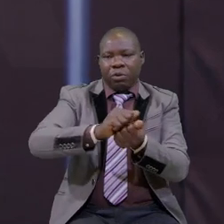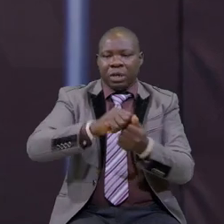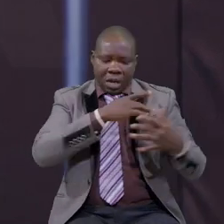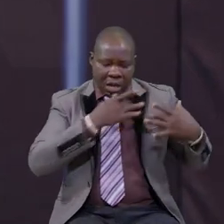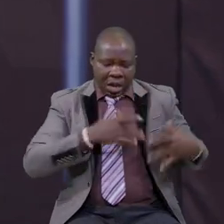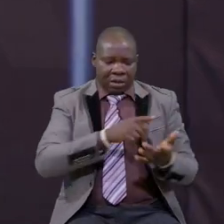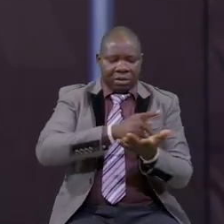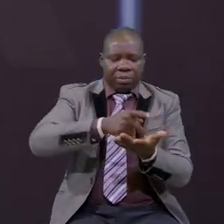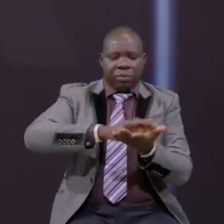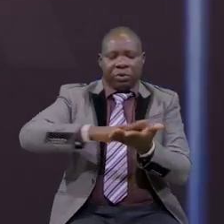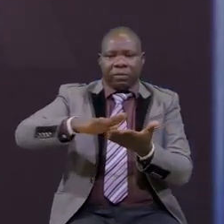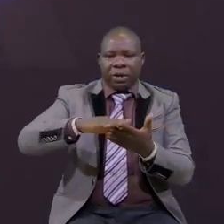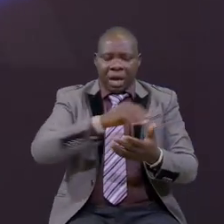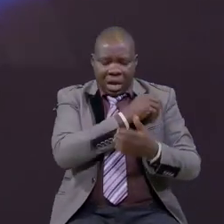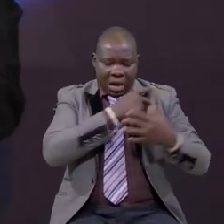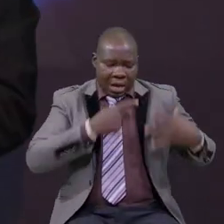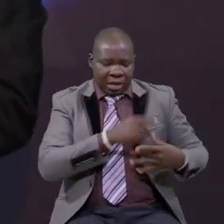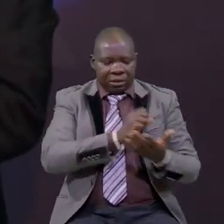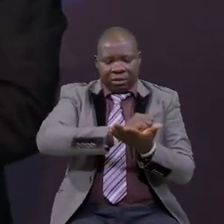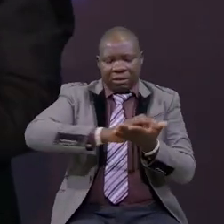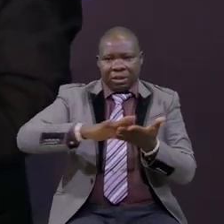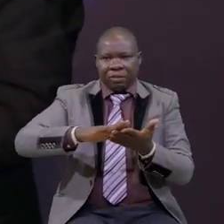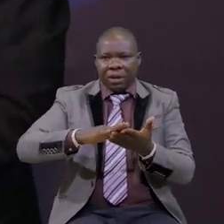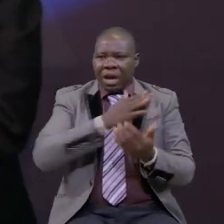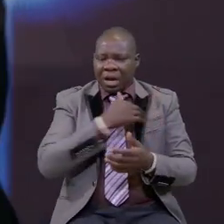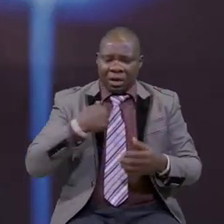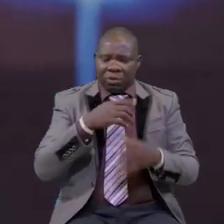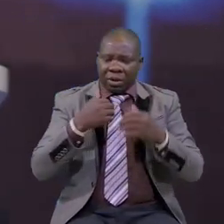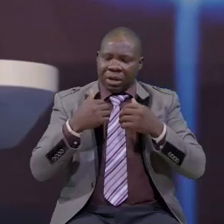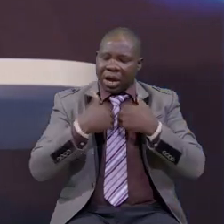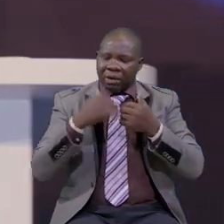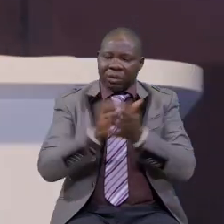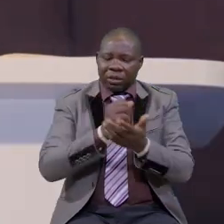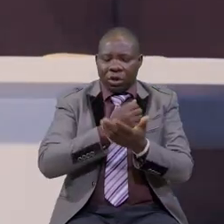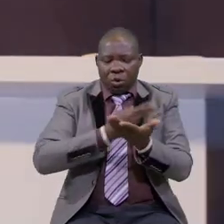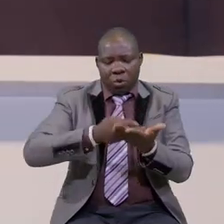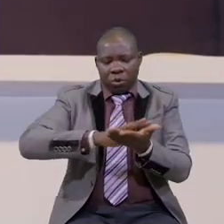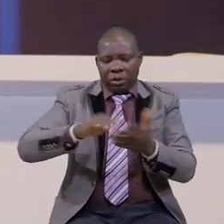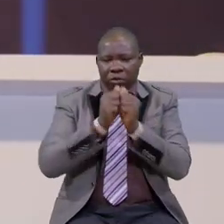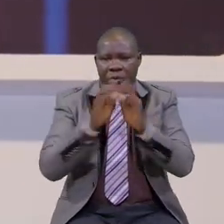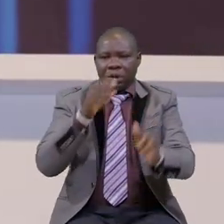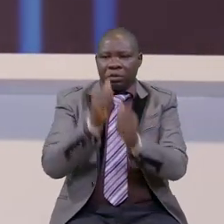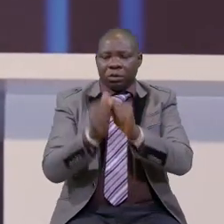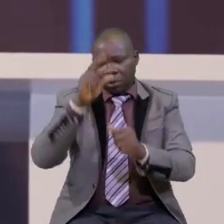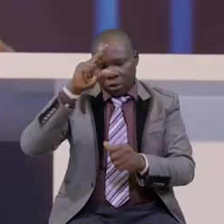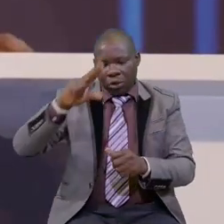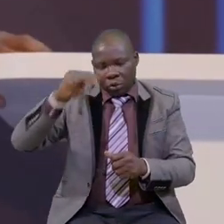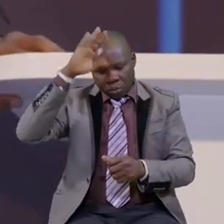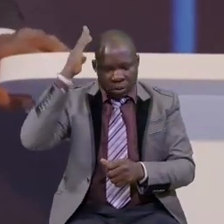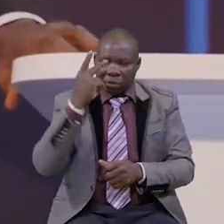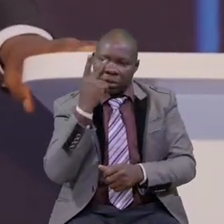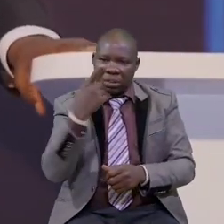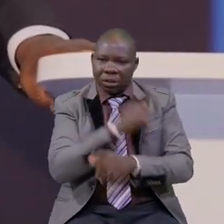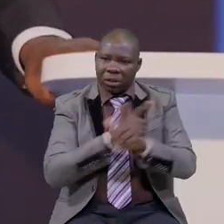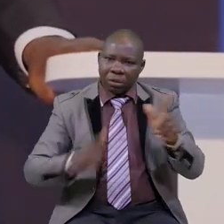sans avoir le cœur qui est sanctifié, et nous avons cette sainteté sans laquelle personne ne verra le Seigneur.